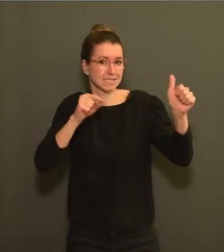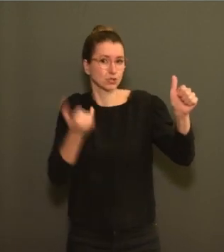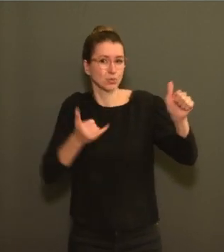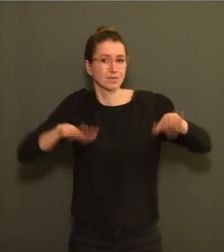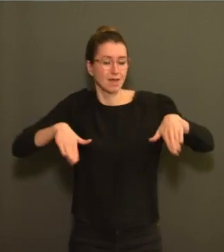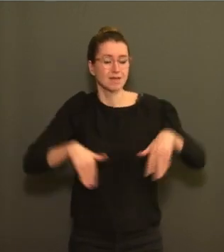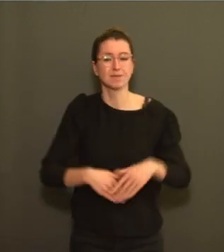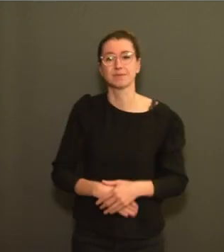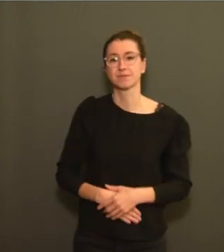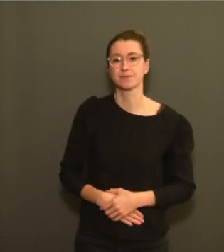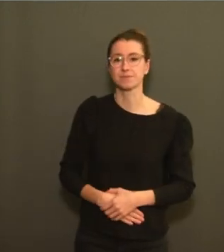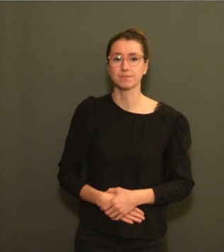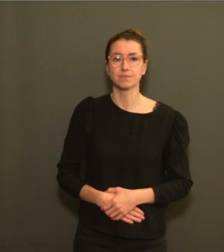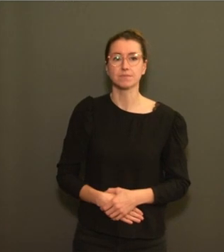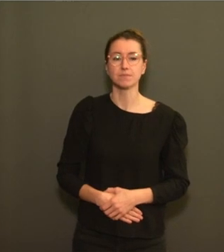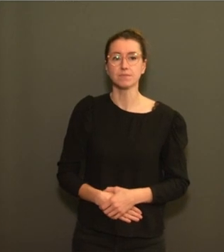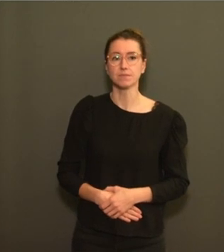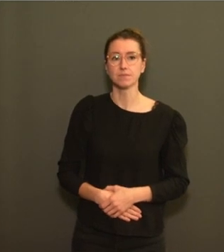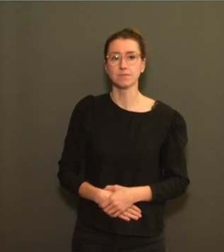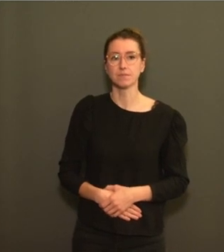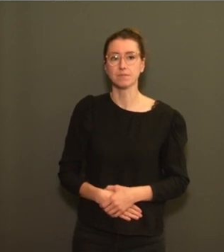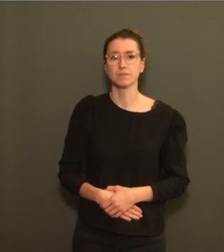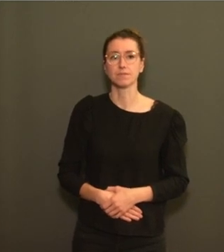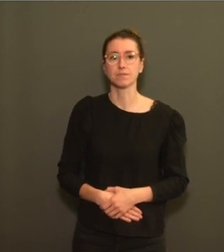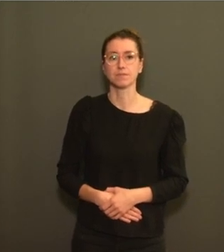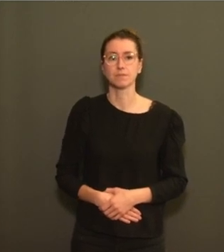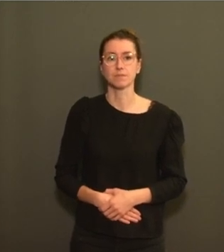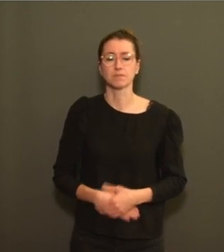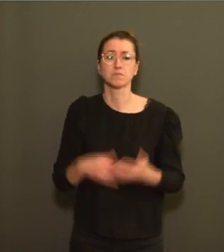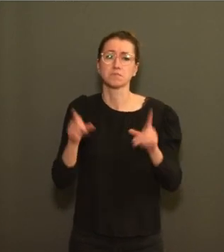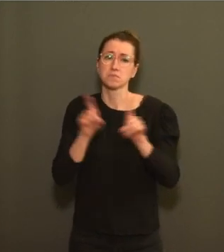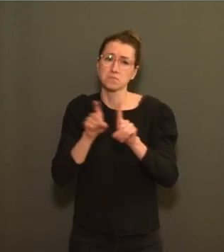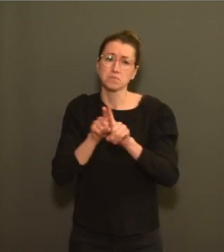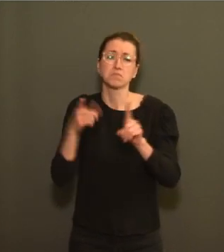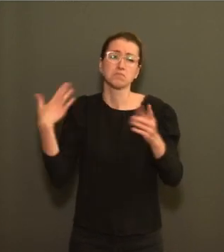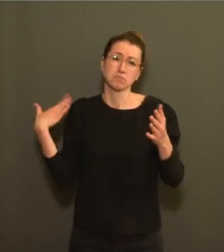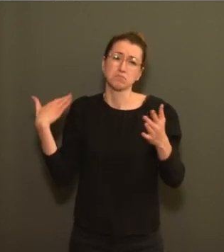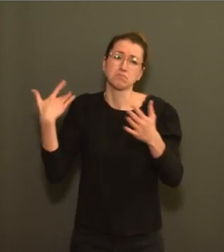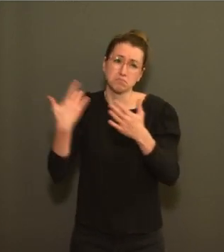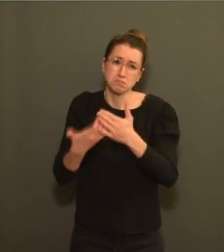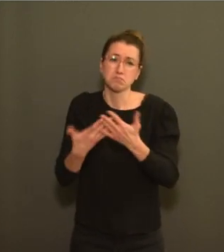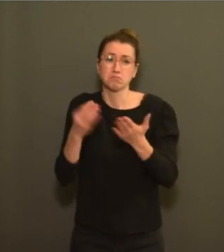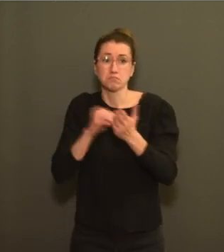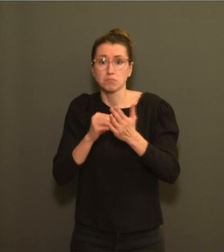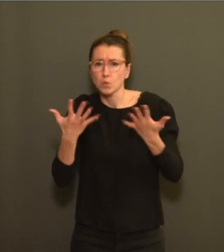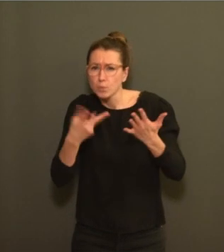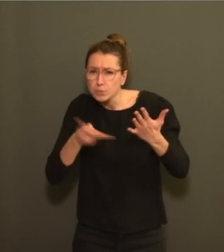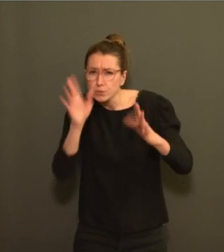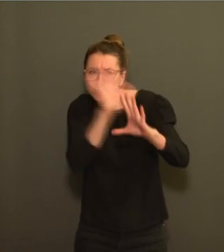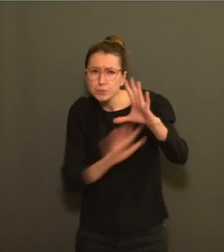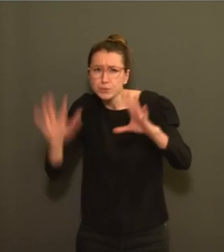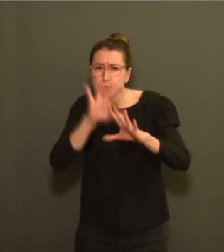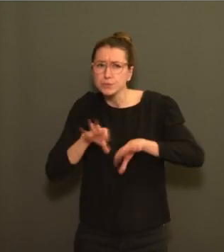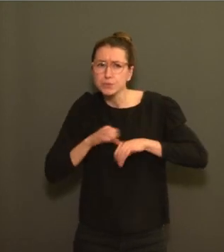Comme ces derniers temps, le plus grand nombre de cas est observé à Liège, suivi du Hainaut et de Bruxelles,